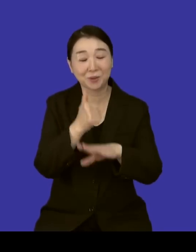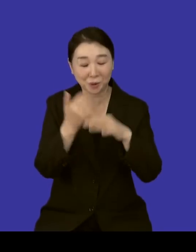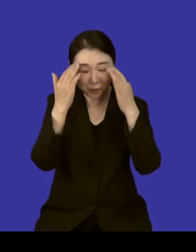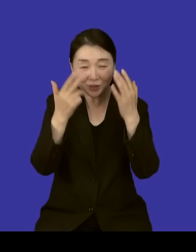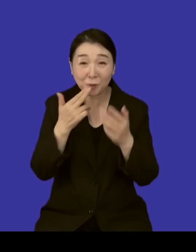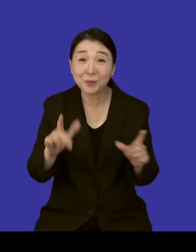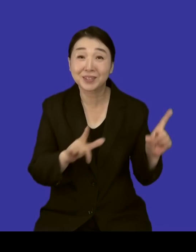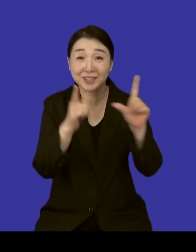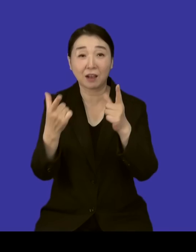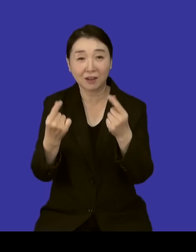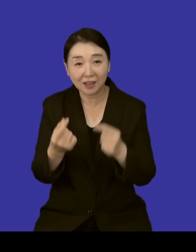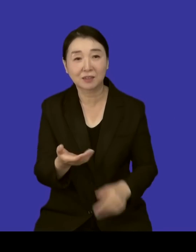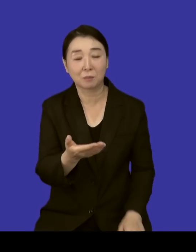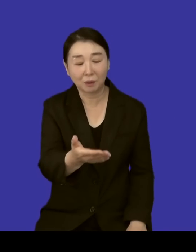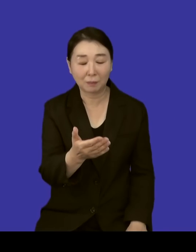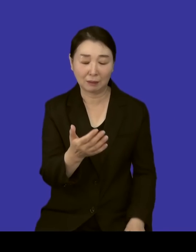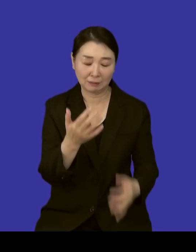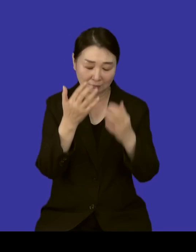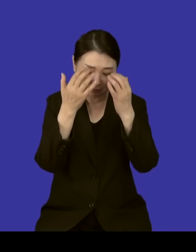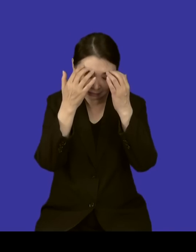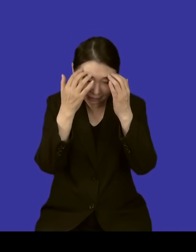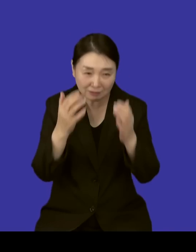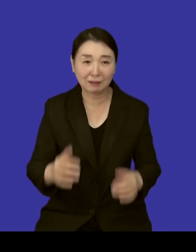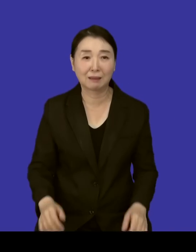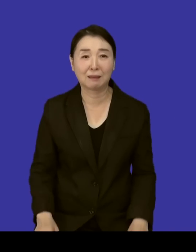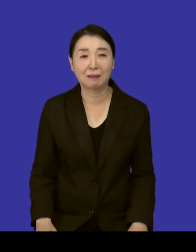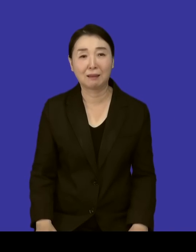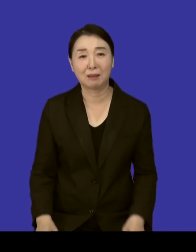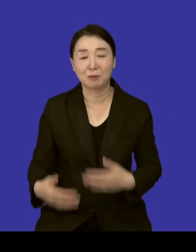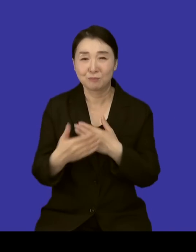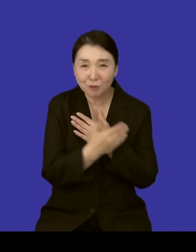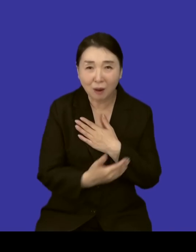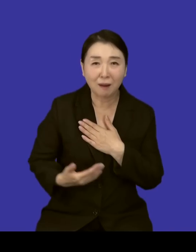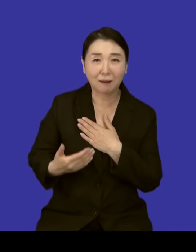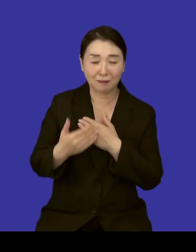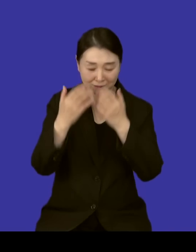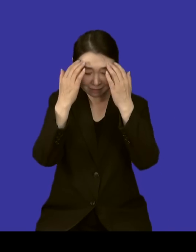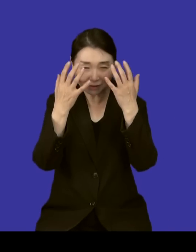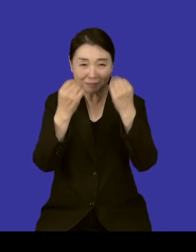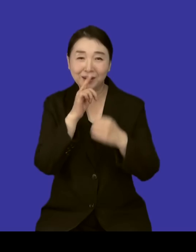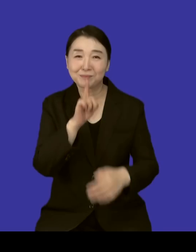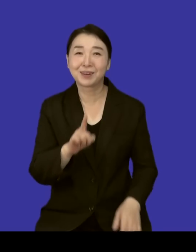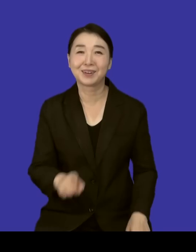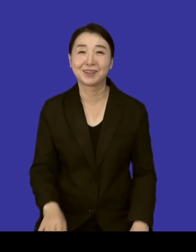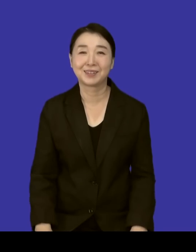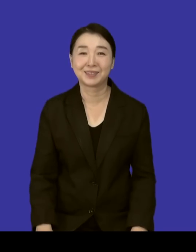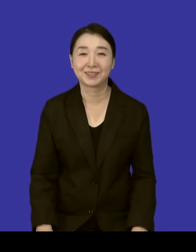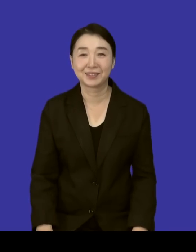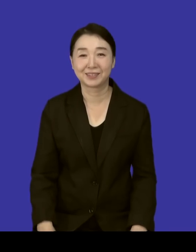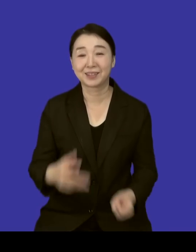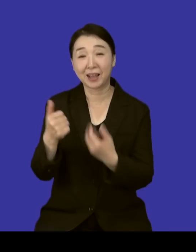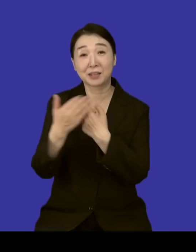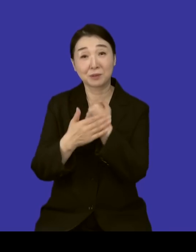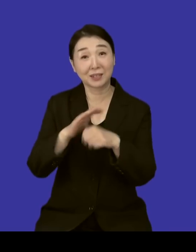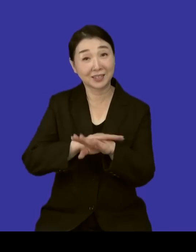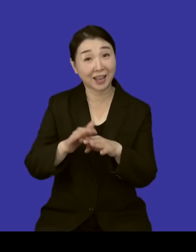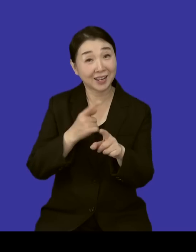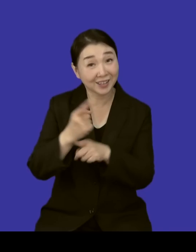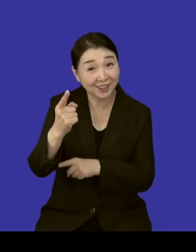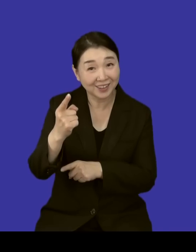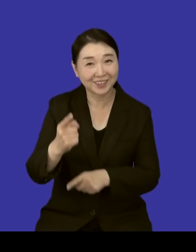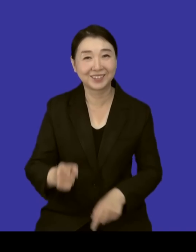인터뷰를 보니까 뭐 정신적 흉년, 육체적 흉년, 네. 뭐 육체 여러 가지 흉년을 겪으셨다고 했는데 네. 아무래도 하나님의 은혜로 다 이겨내신